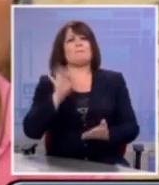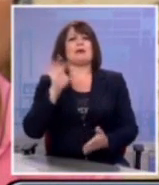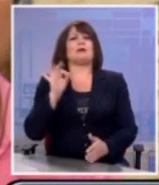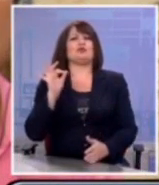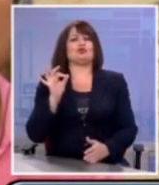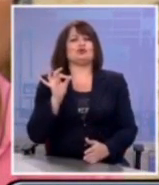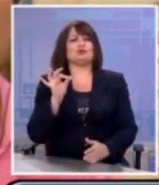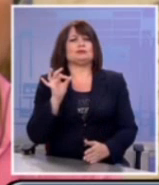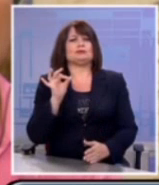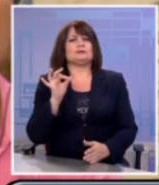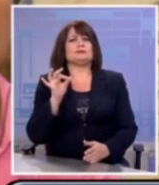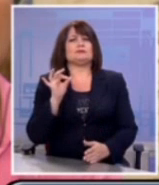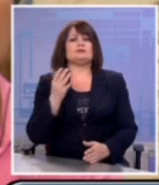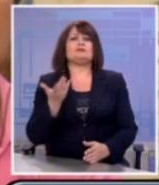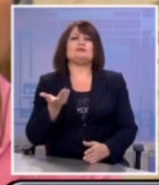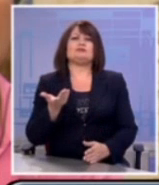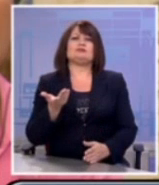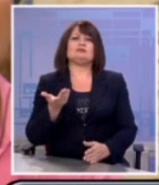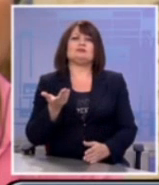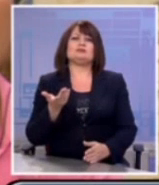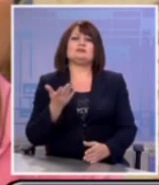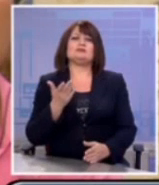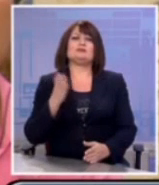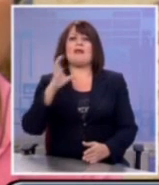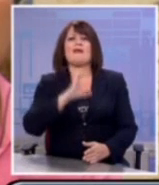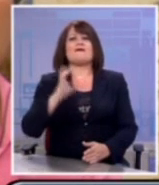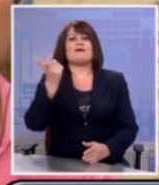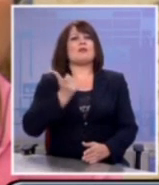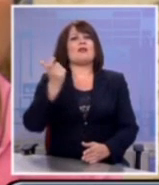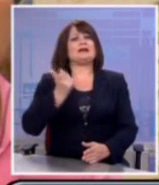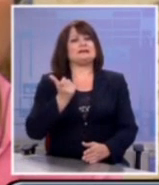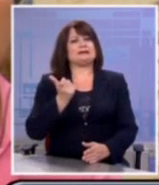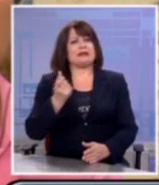περιπτώσεις, οι πίστωτες